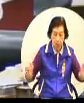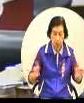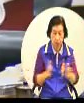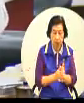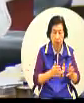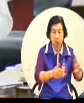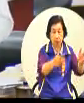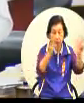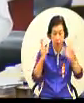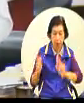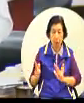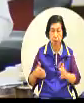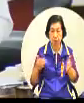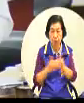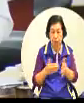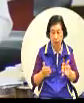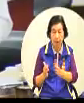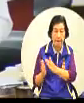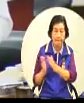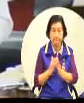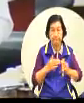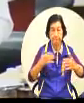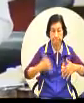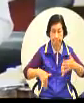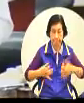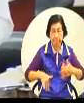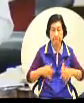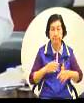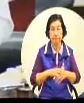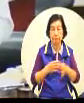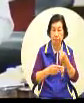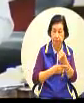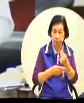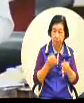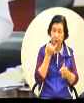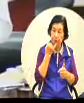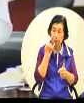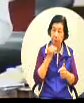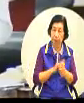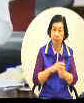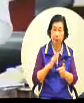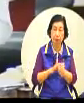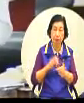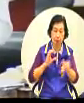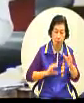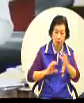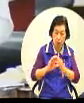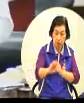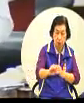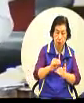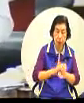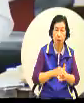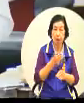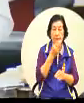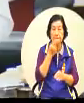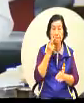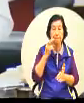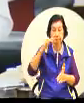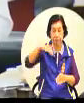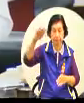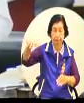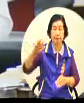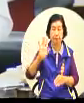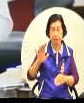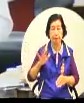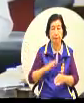只要做好就可以通到梅山，那么不久的将来，我